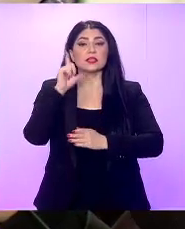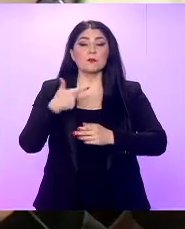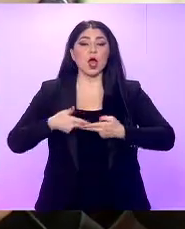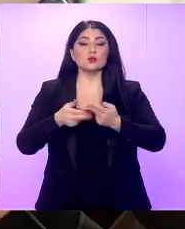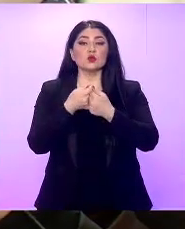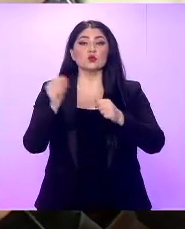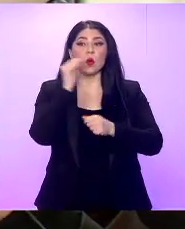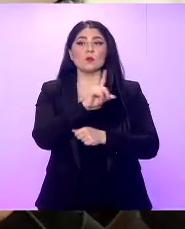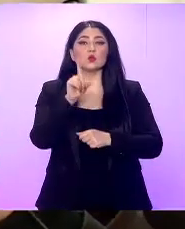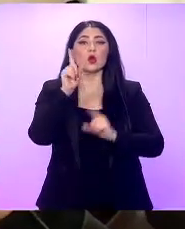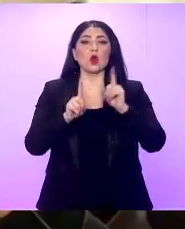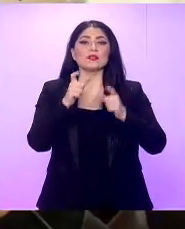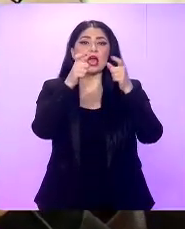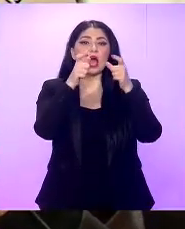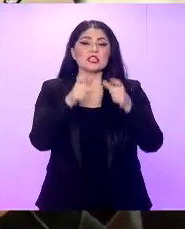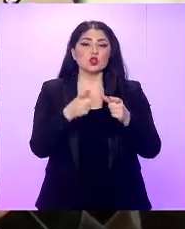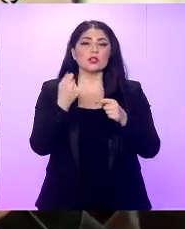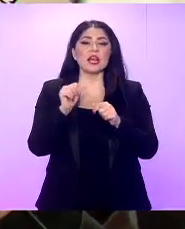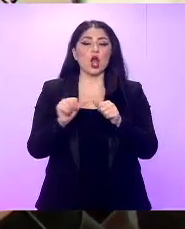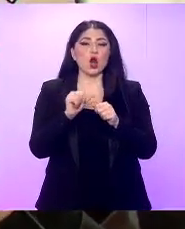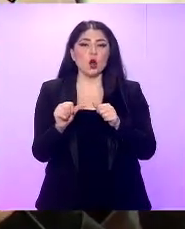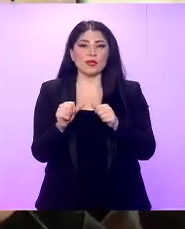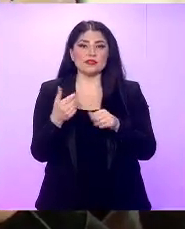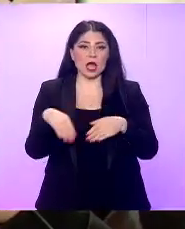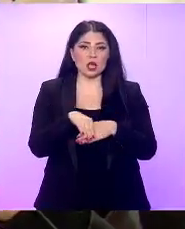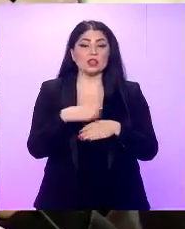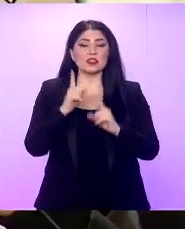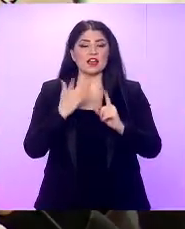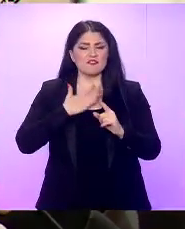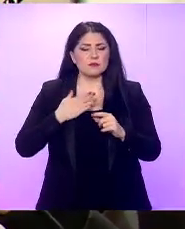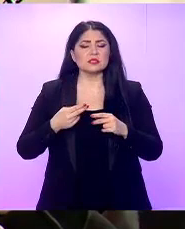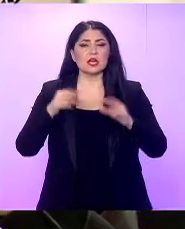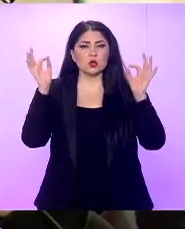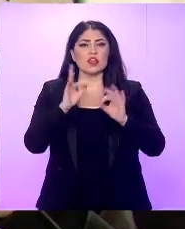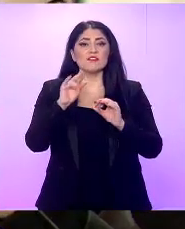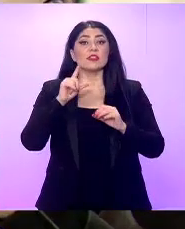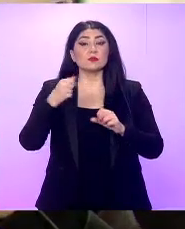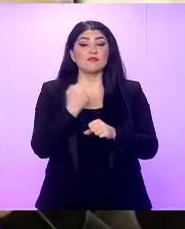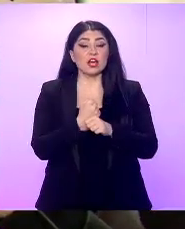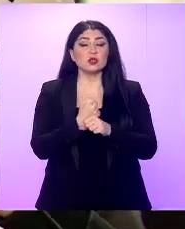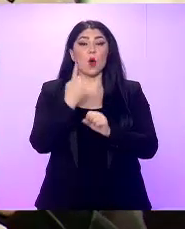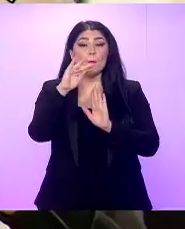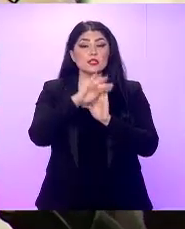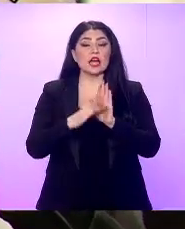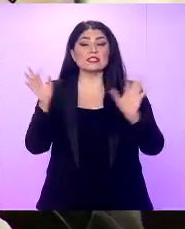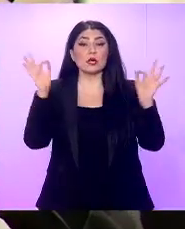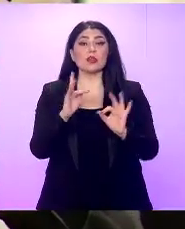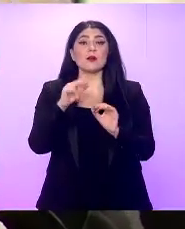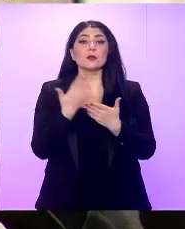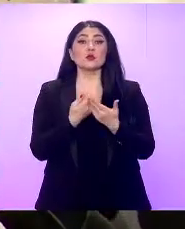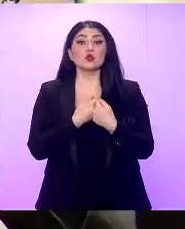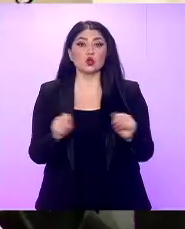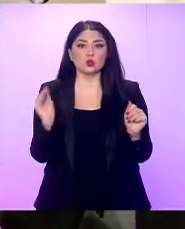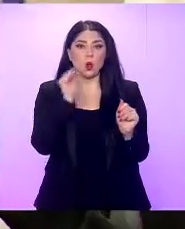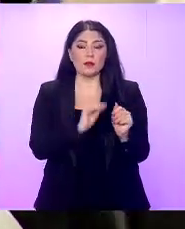pe toată lumea, nu doar un anumit sector din economie. Și dacă vrem să reducem TVA, atunci trebuie să luăm o măsură care să reducă TVA-ul pentru toată lumea,